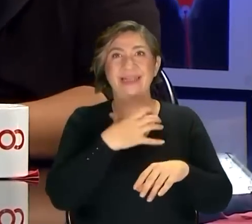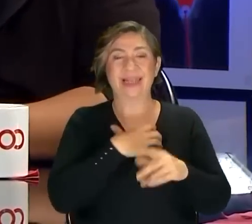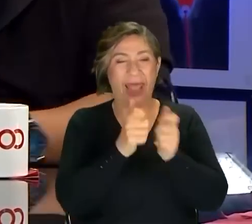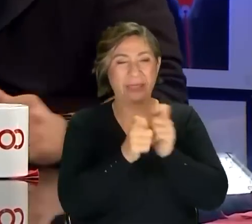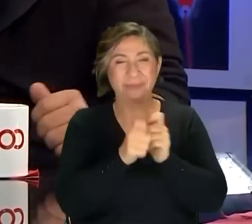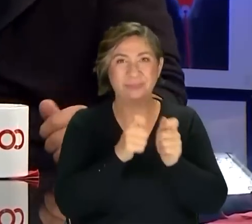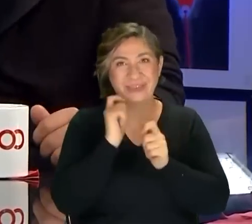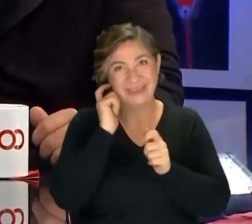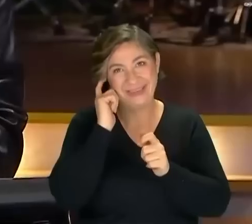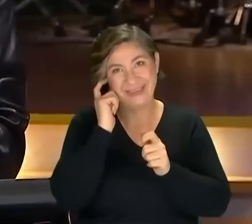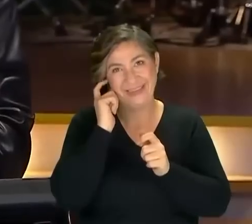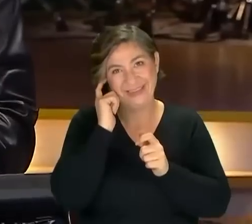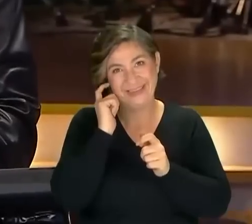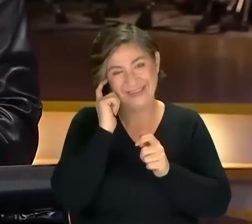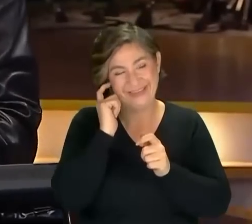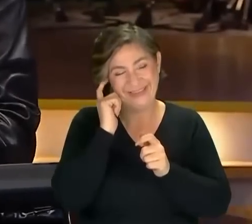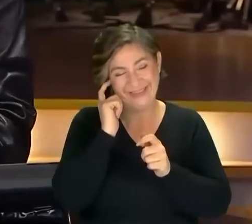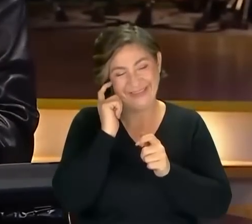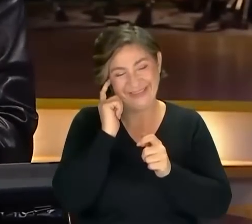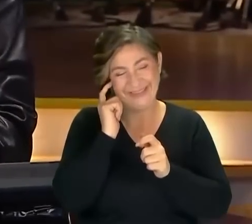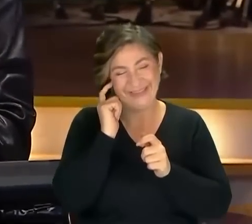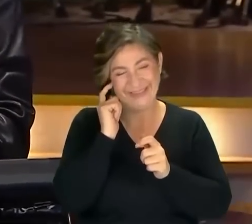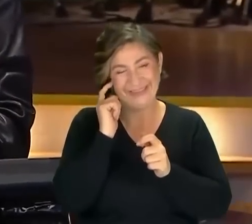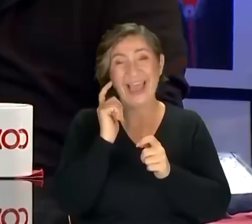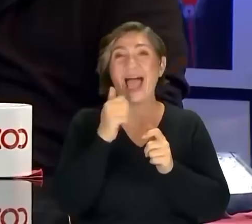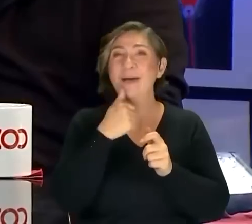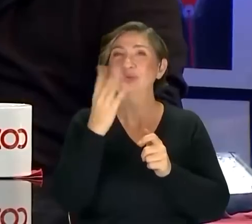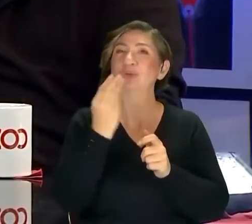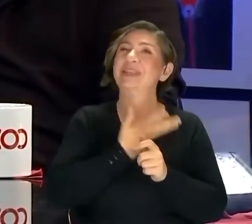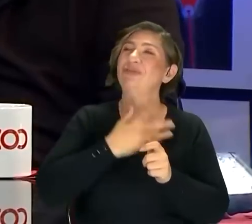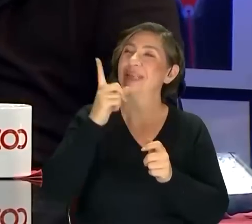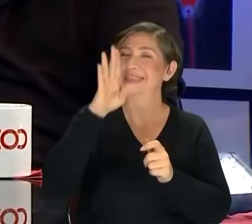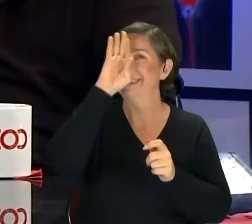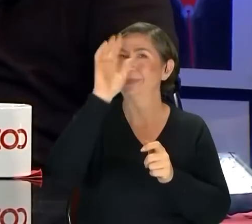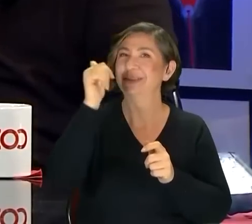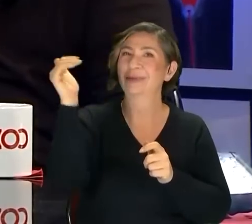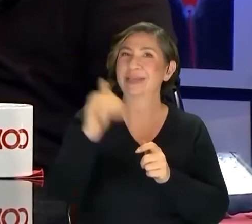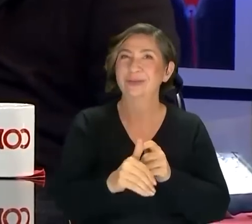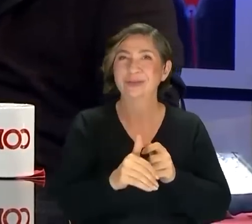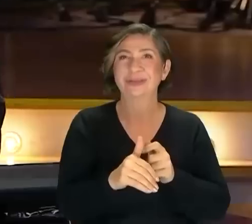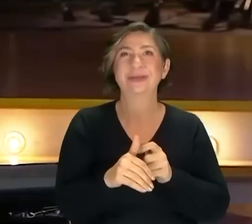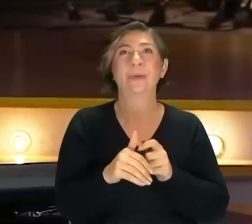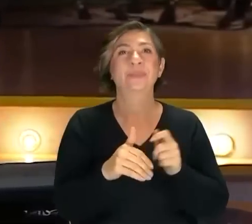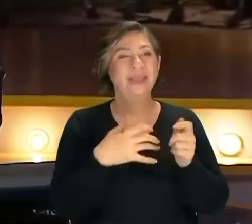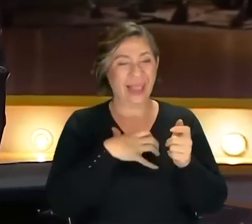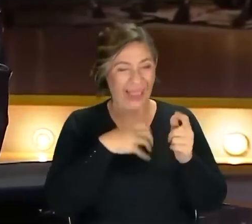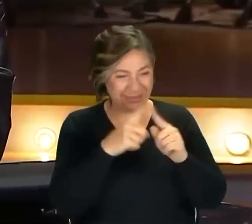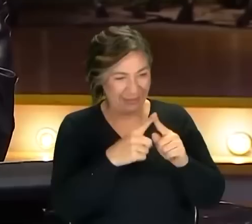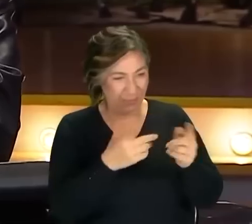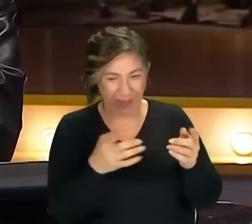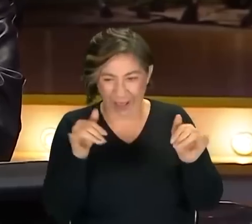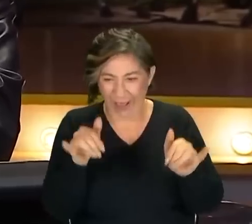kendine yazmış. Onları da gördük falan. Da biraz konuştuk. Şey yazmış. Abi çok seviyoruz seni. İstanbul'a ne zaman döneceksin falan filan. Ama kendi